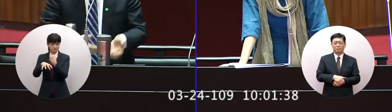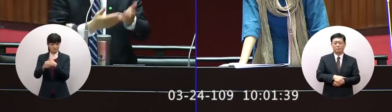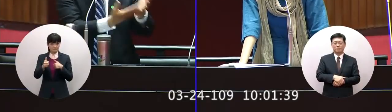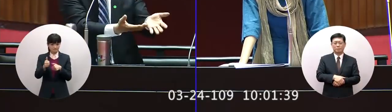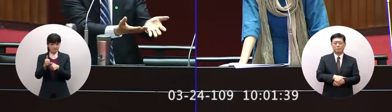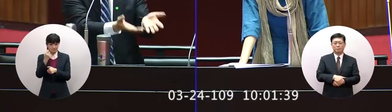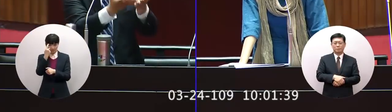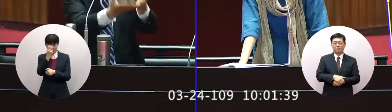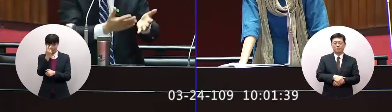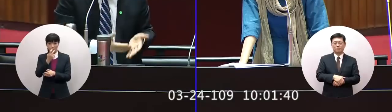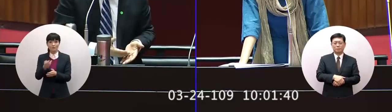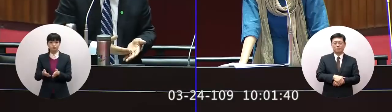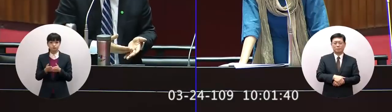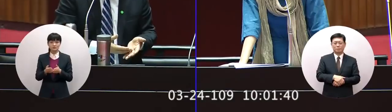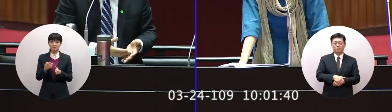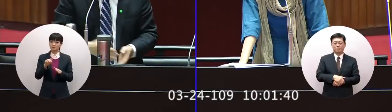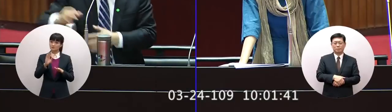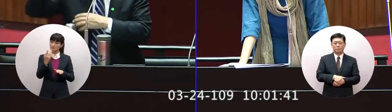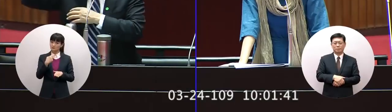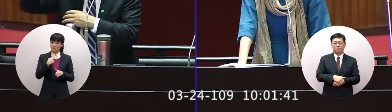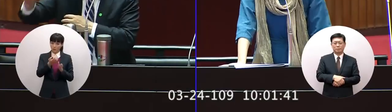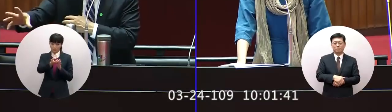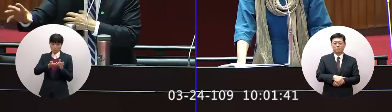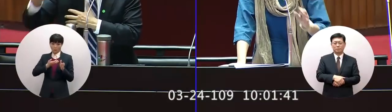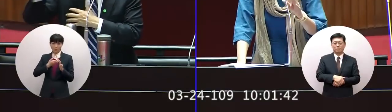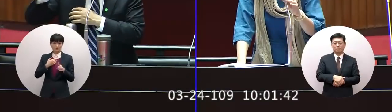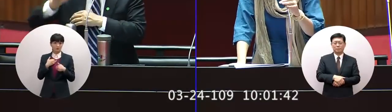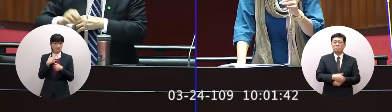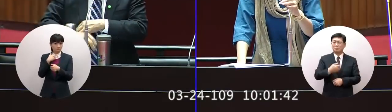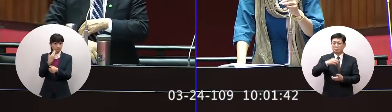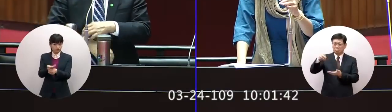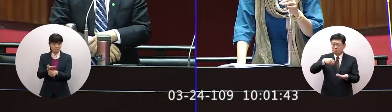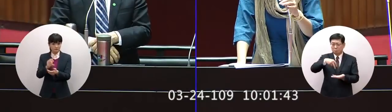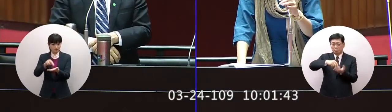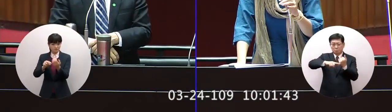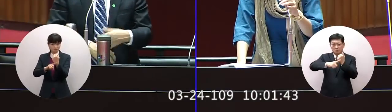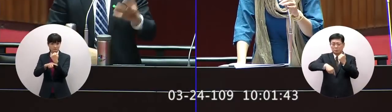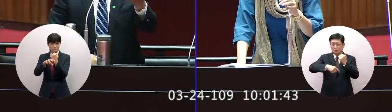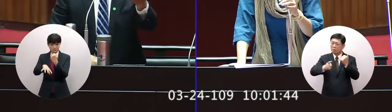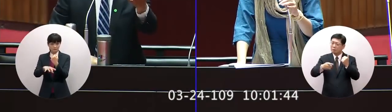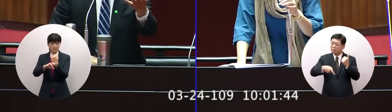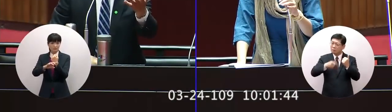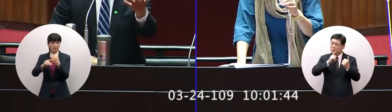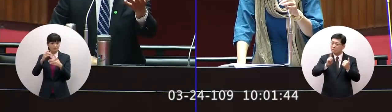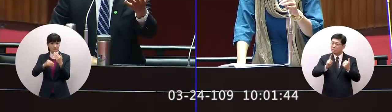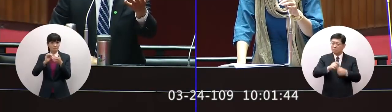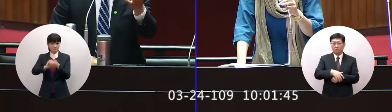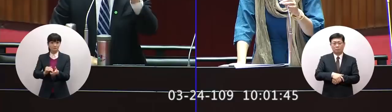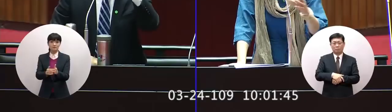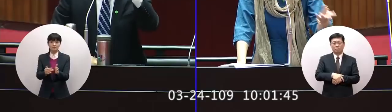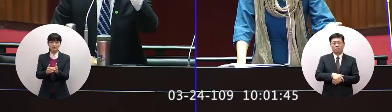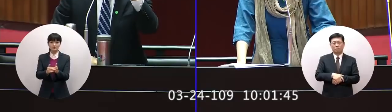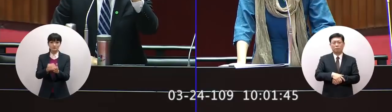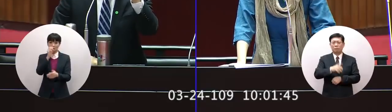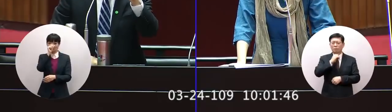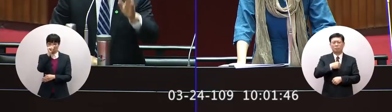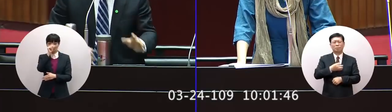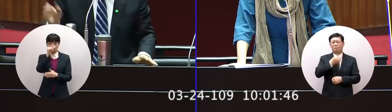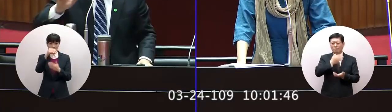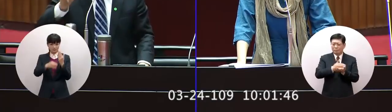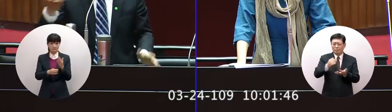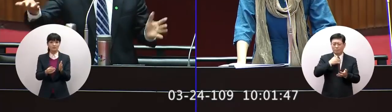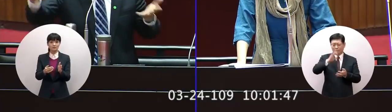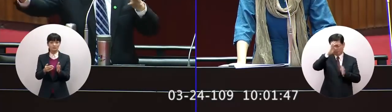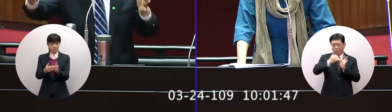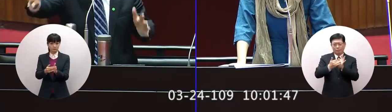面就送贵院立法了，所以 我送贵院立法是立什么法？你现在在讲哪一个？ 啊， 那是纾困条例，啊，